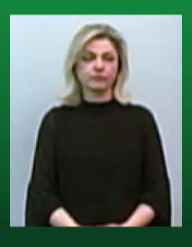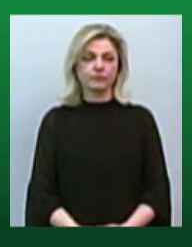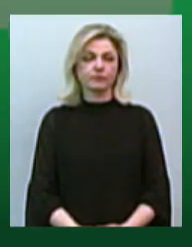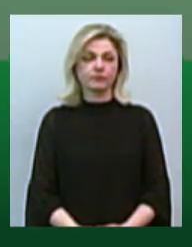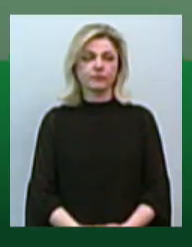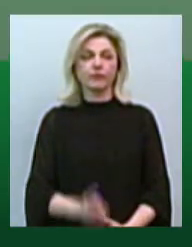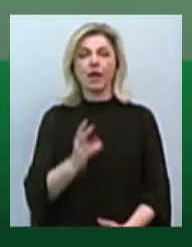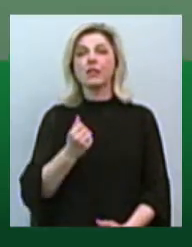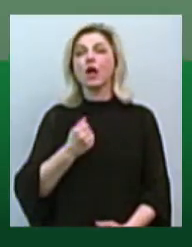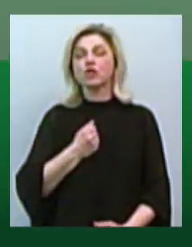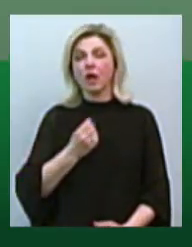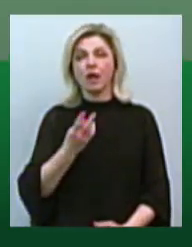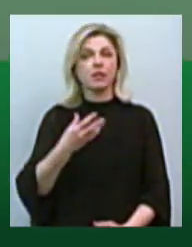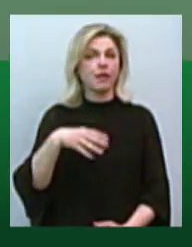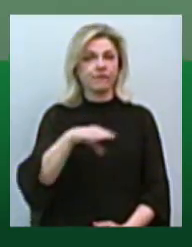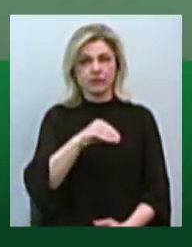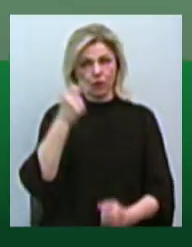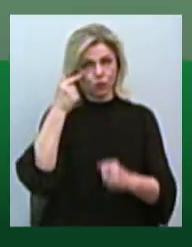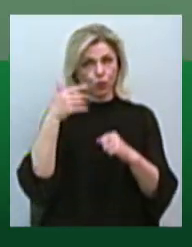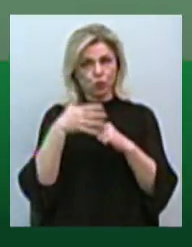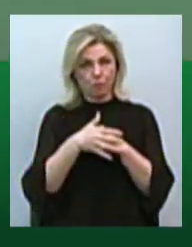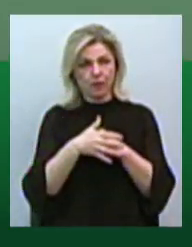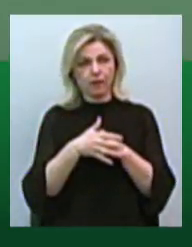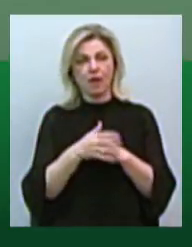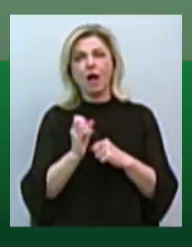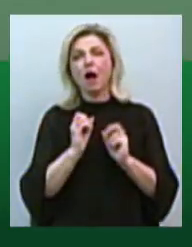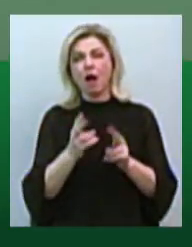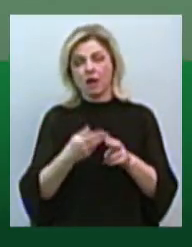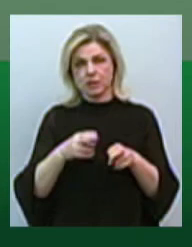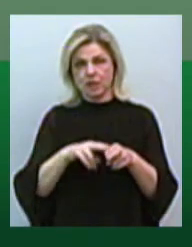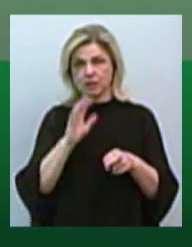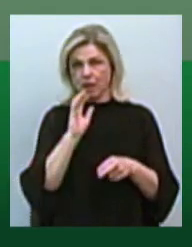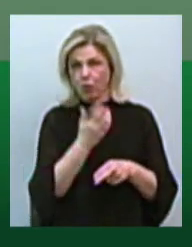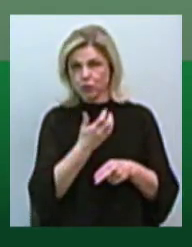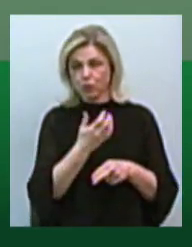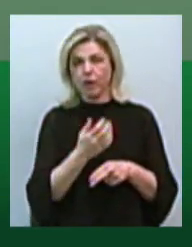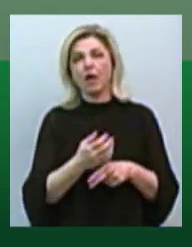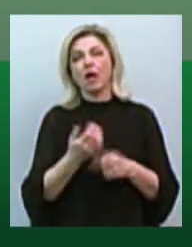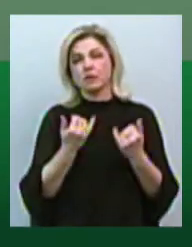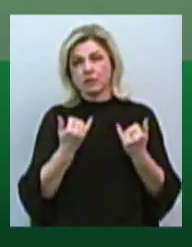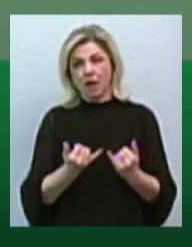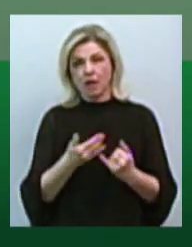На жаль, не всі зрозуміли, наскільки це серйозно. Ми зараз